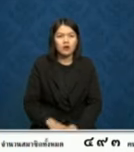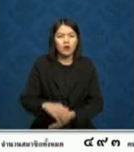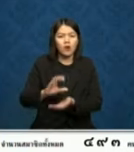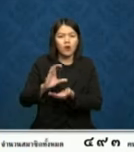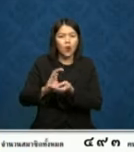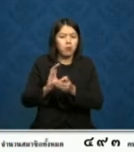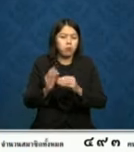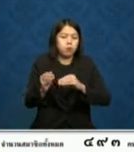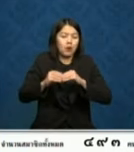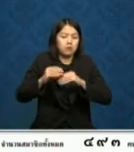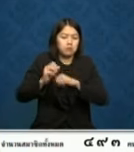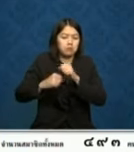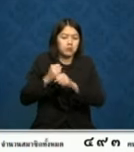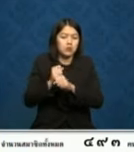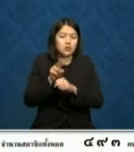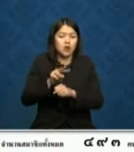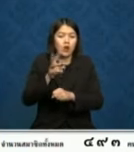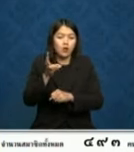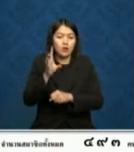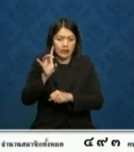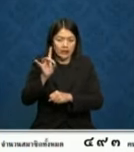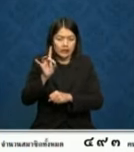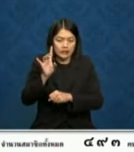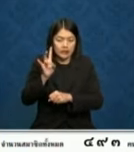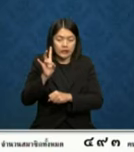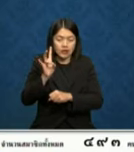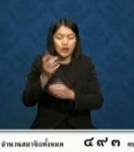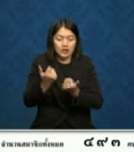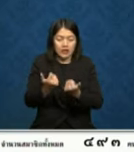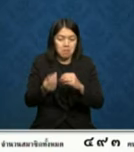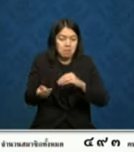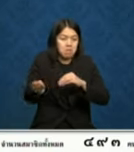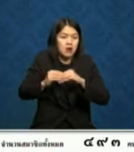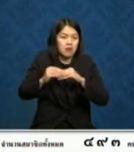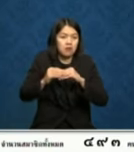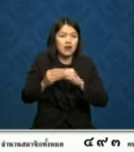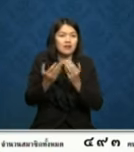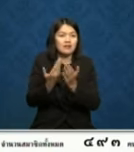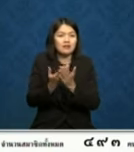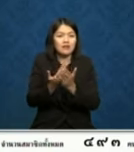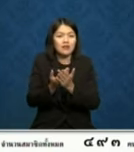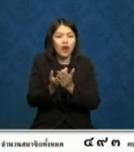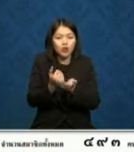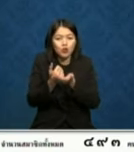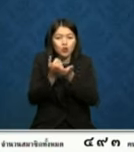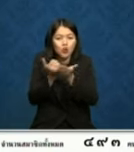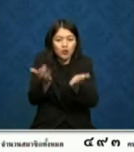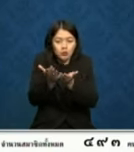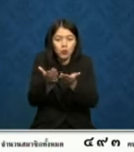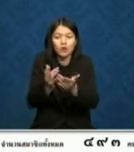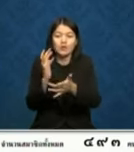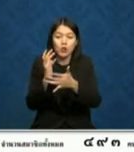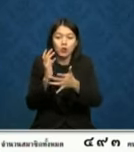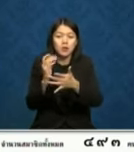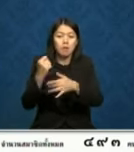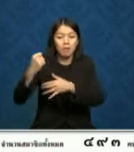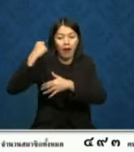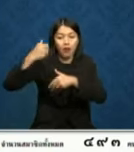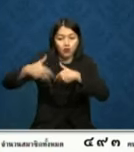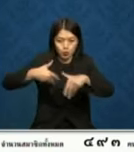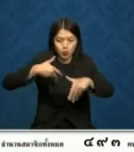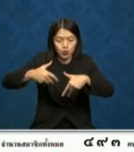ประมาณเพิ่มขึ้นจากปีพ.ศ2567โดยเฉพาะในส่วนของเงินอุดหนุนเพื่อสนับสนุนเทคโนโลยีพลังงานชุม